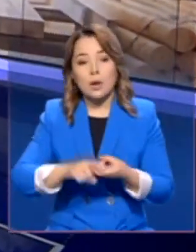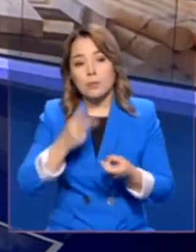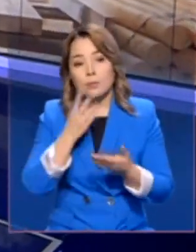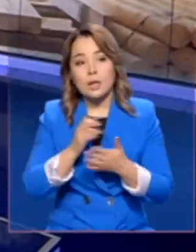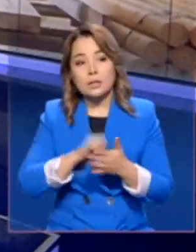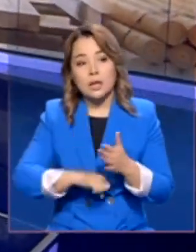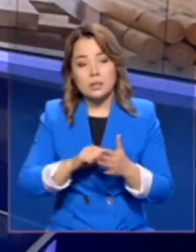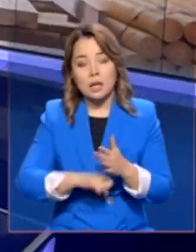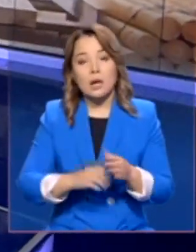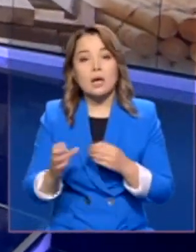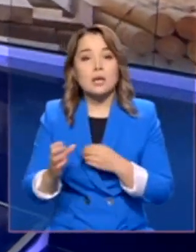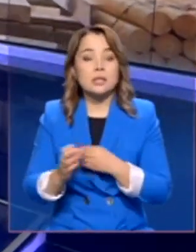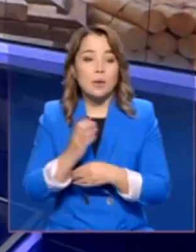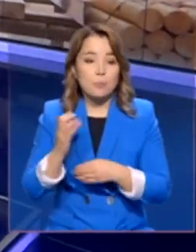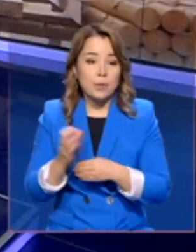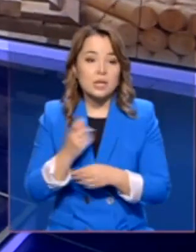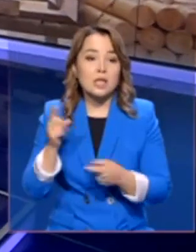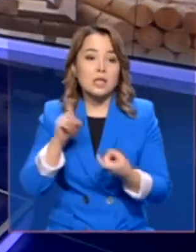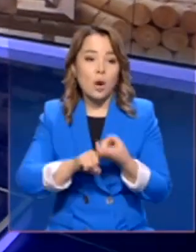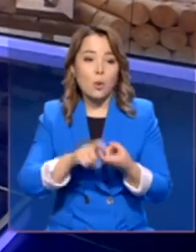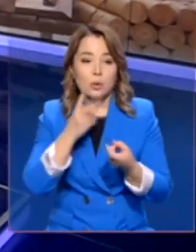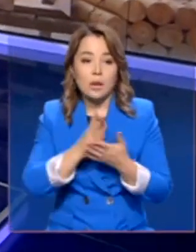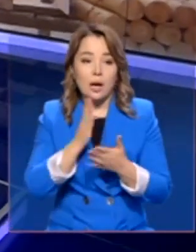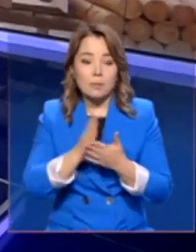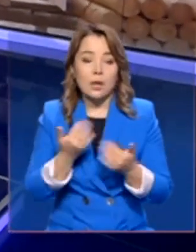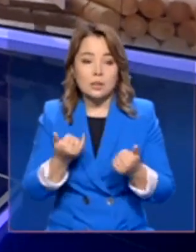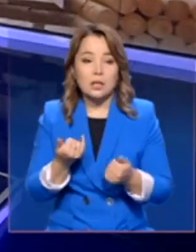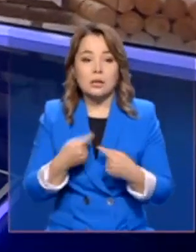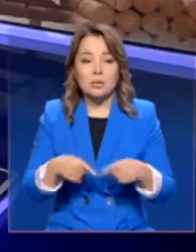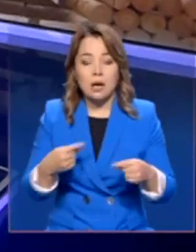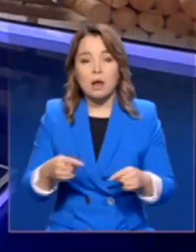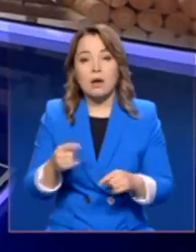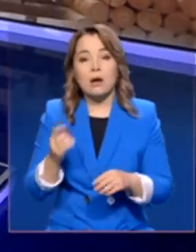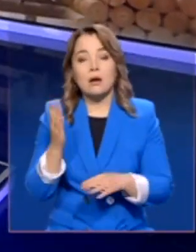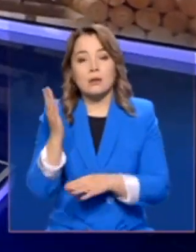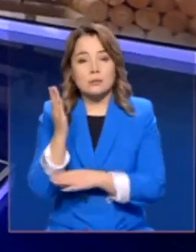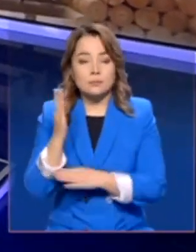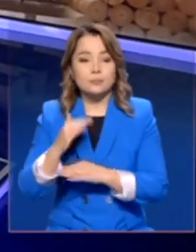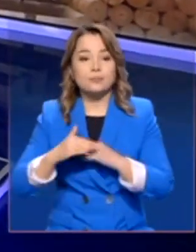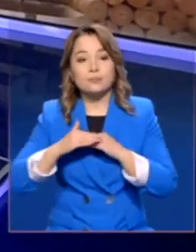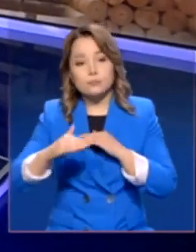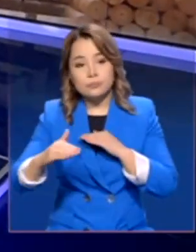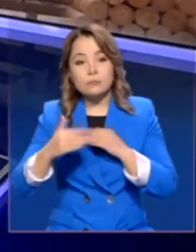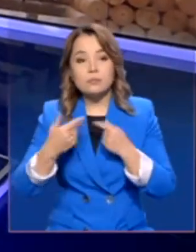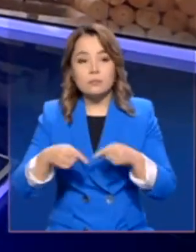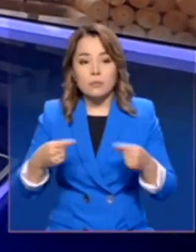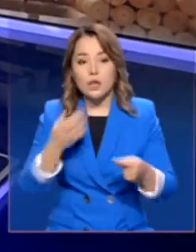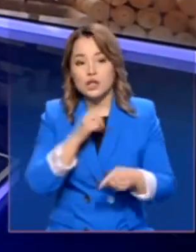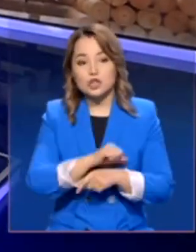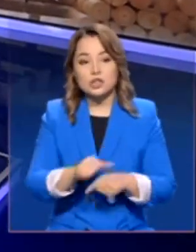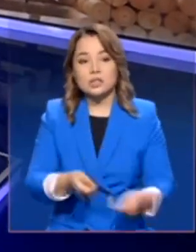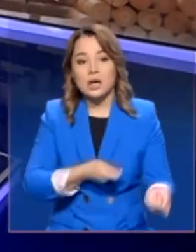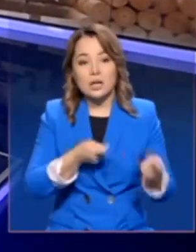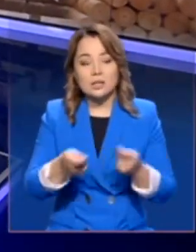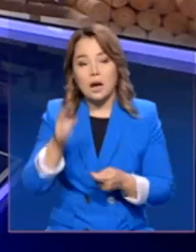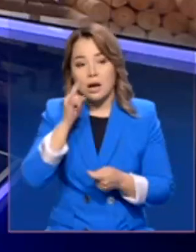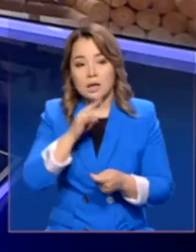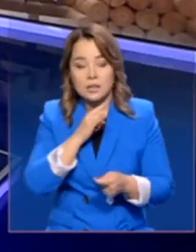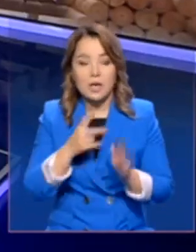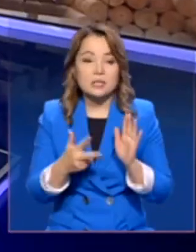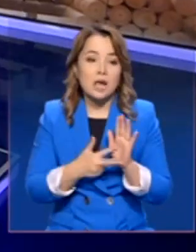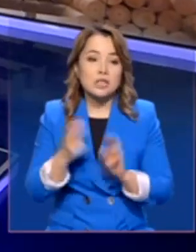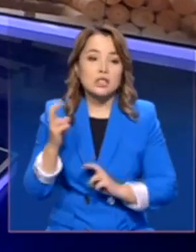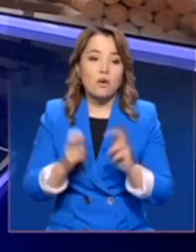те импортқа тәуелділік. Жоңқалағаш, тақтай, түгелдей шет елдерден жеткізіледі. Қазақстандағы